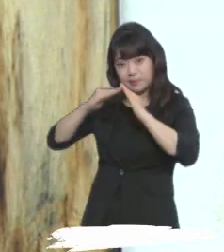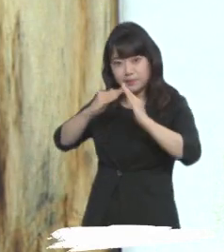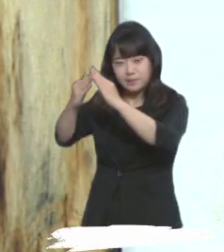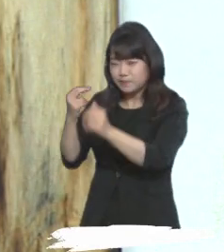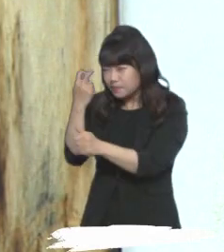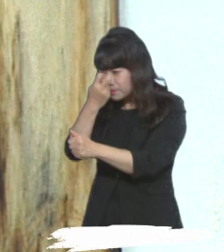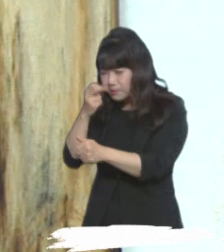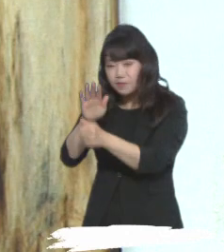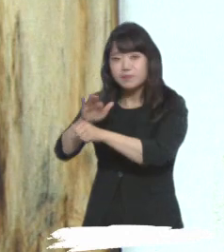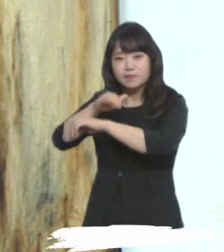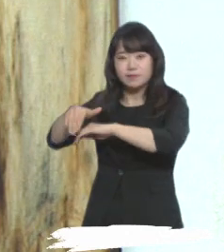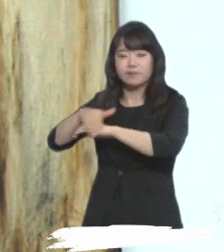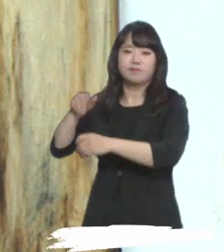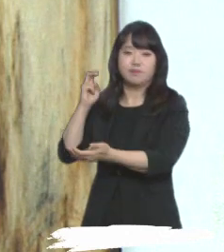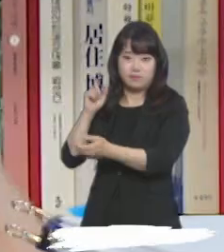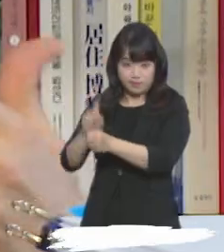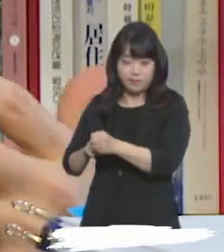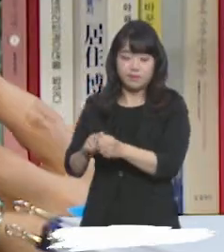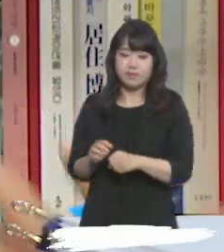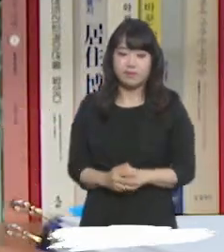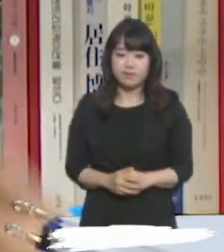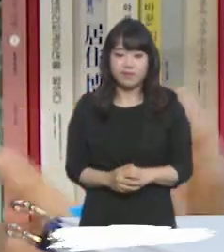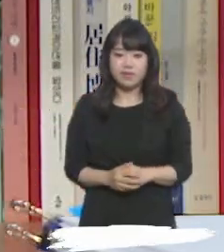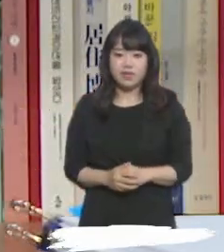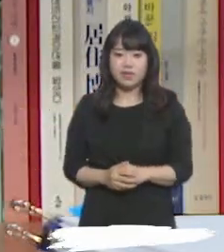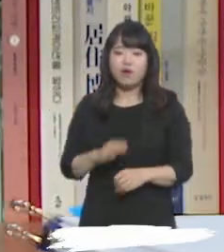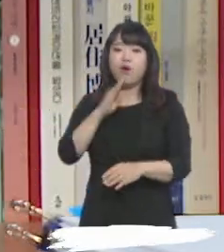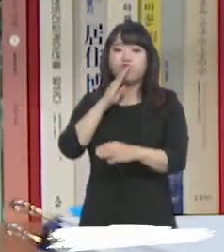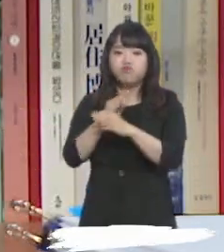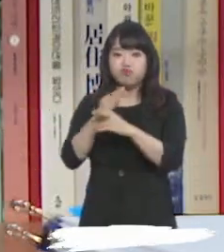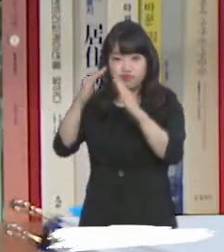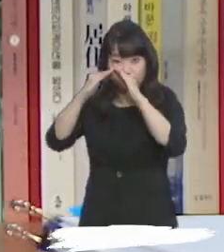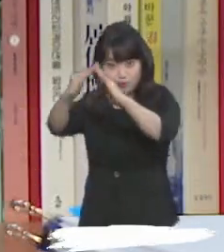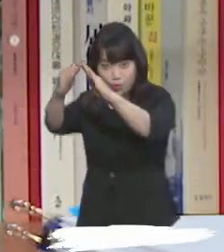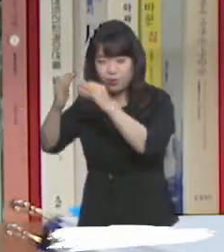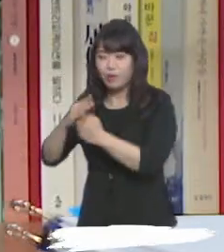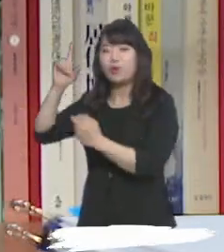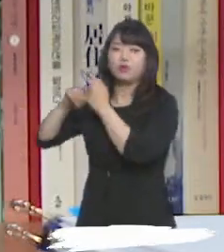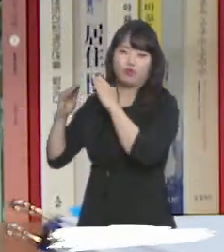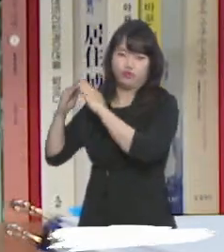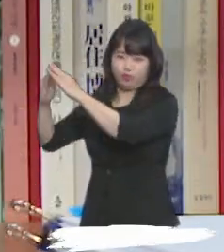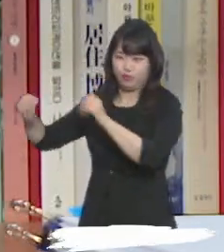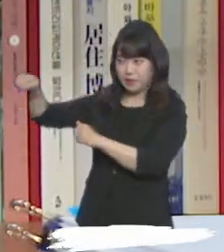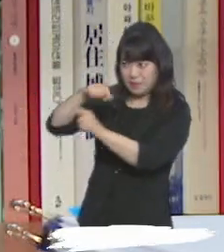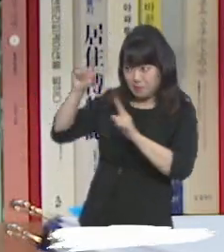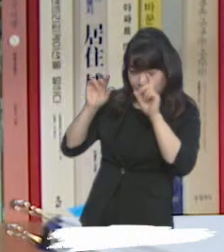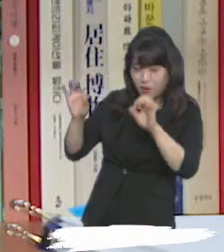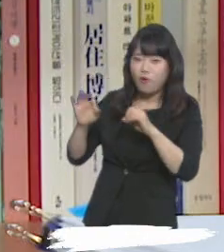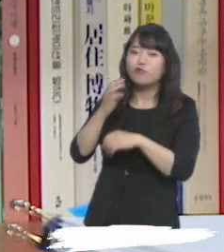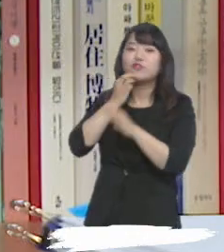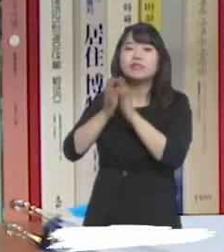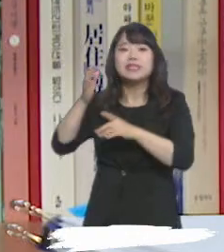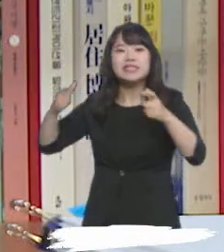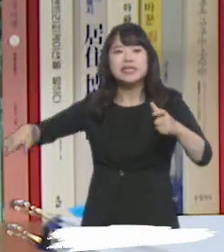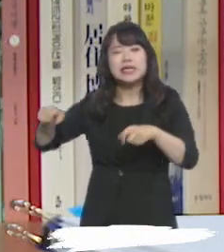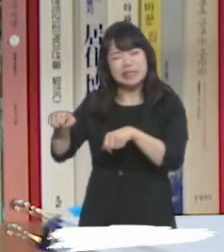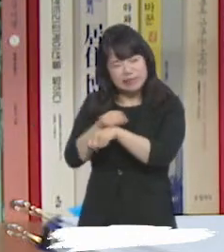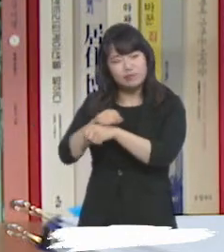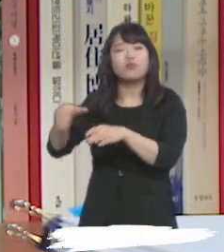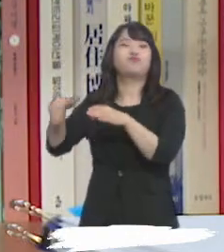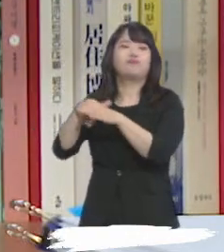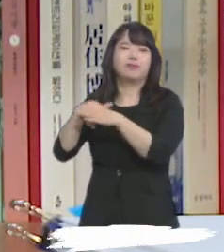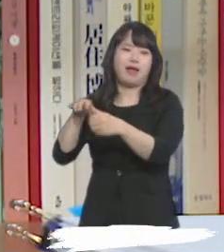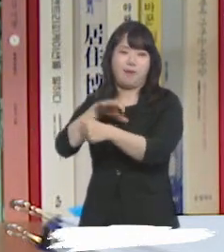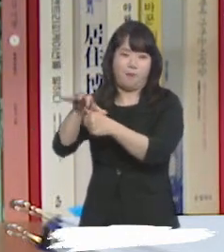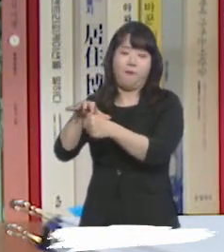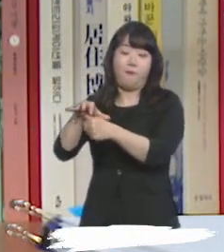위한 기준을 세워놓은 겁니다. 북촌이나 서촌 같은 경우는 서울의 아주 특별한 문화를 가지고